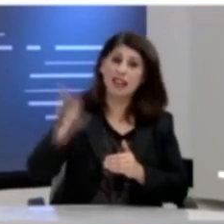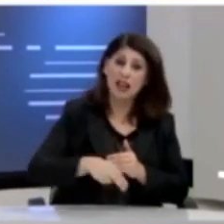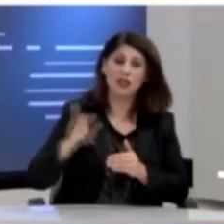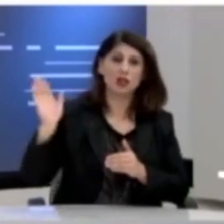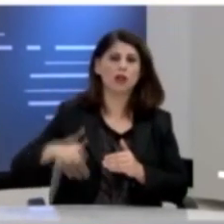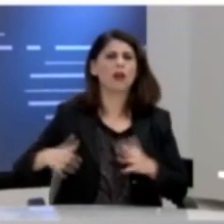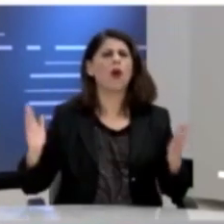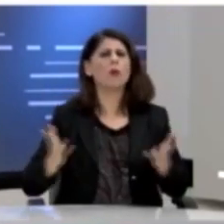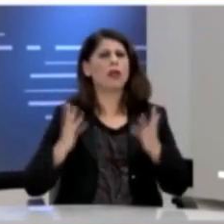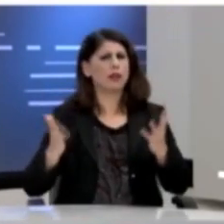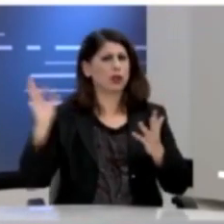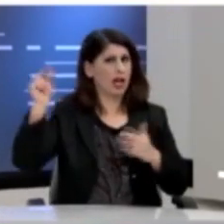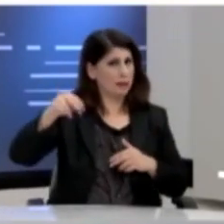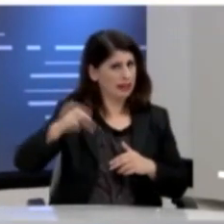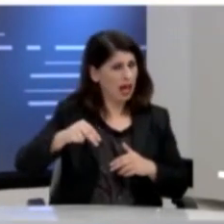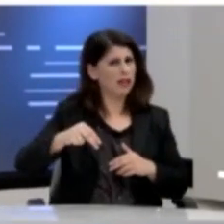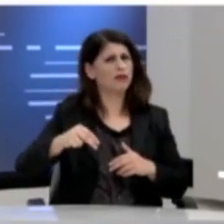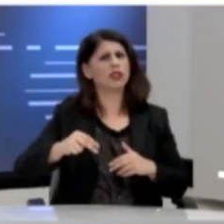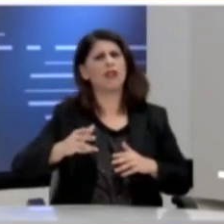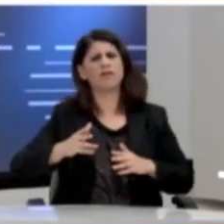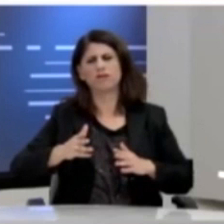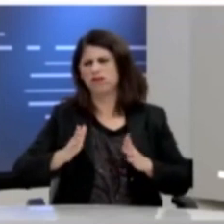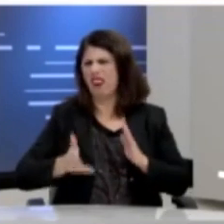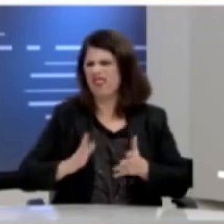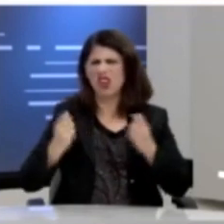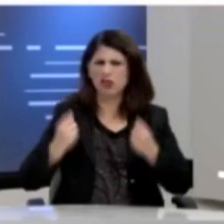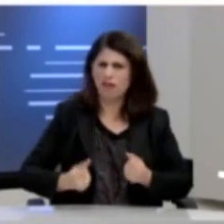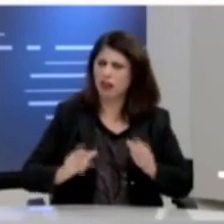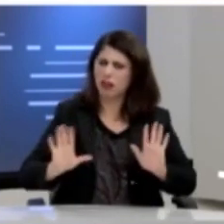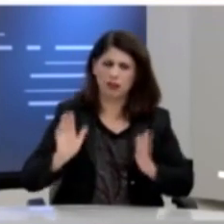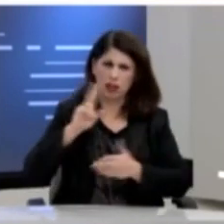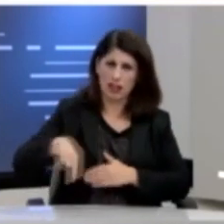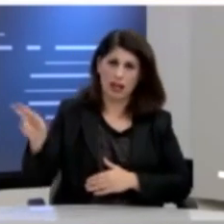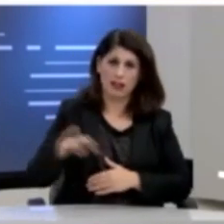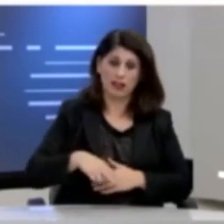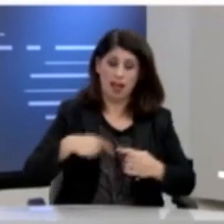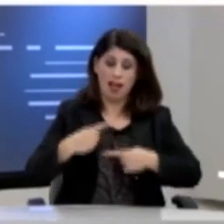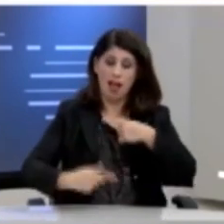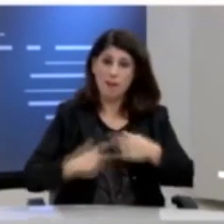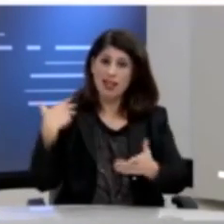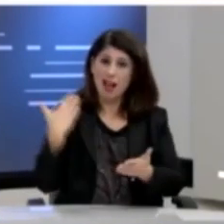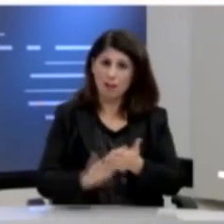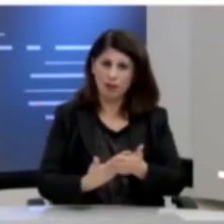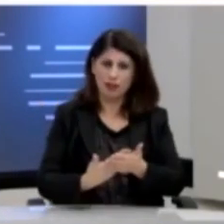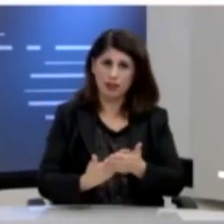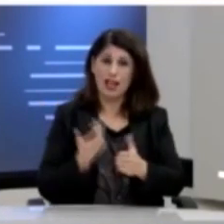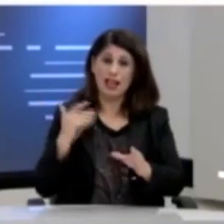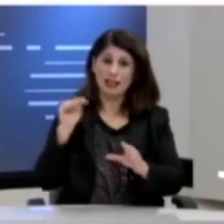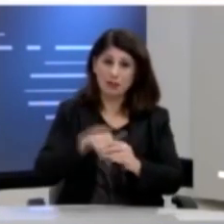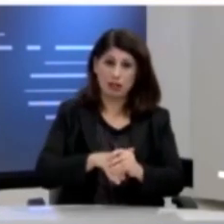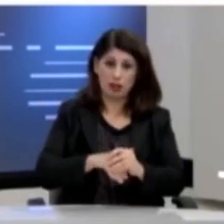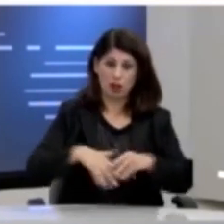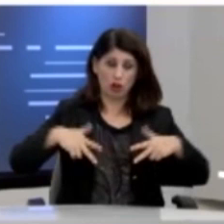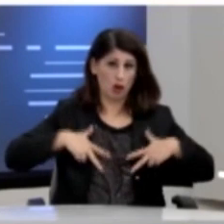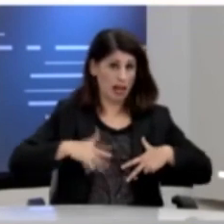τελικά οποιασδήποτε εκμετάλλευσης και βαρβαρότητας. Η πείρα έχει αποδείξει ότι η συμμετοχή των χωρών